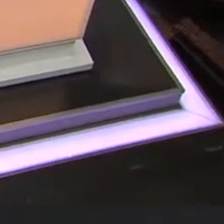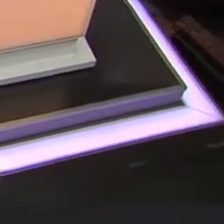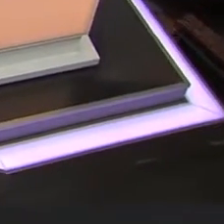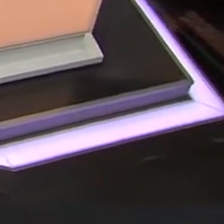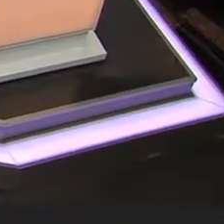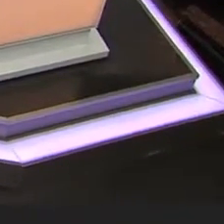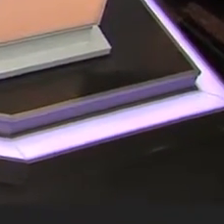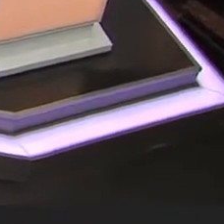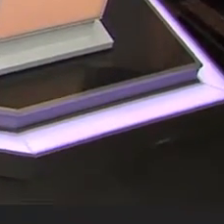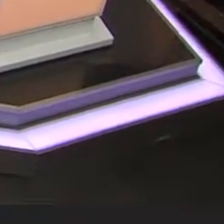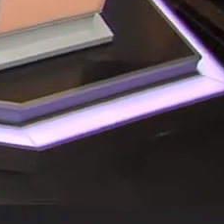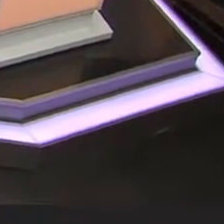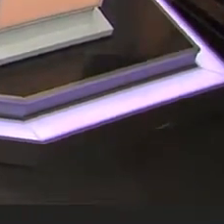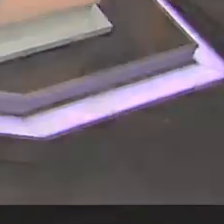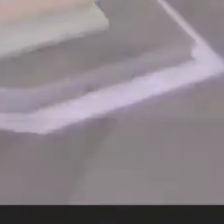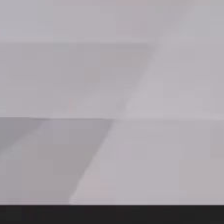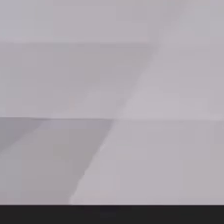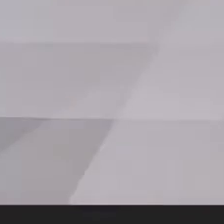w